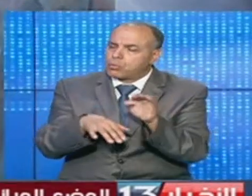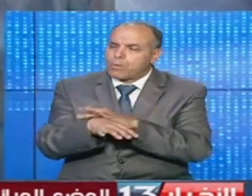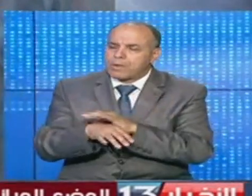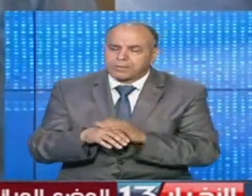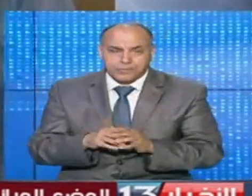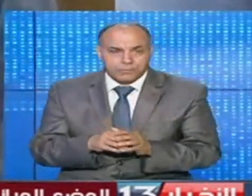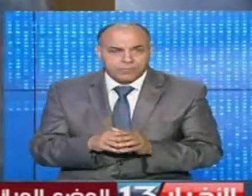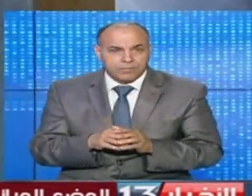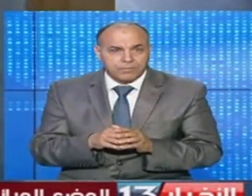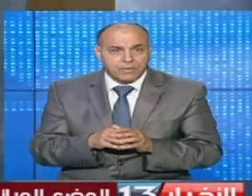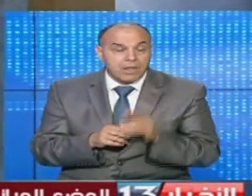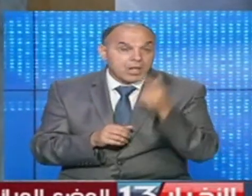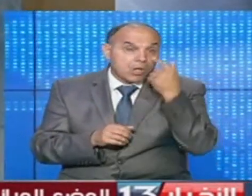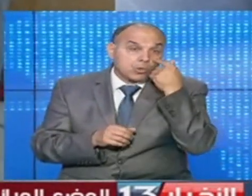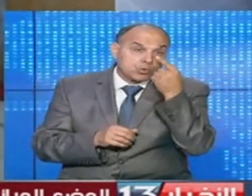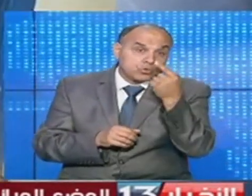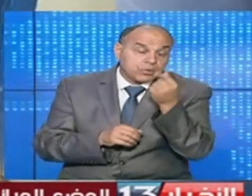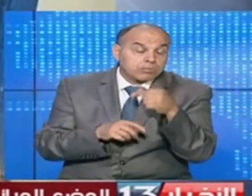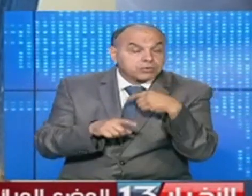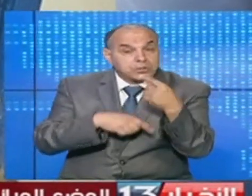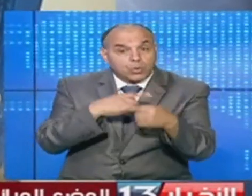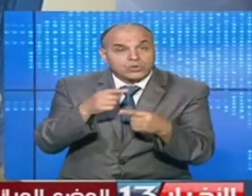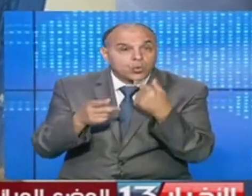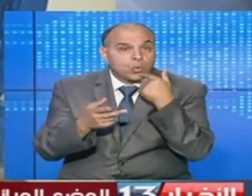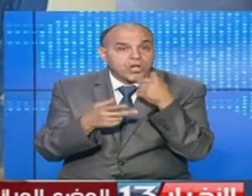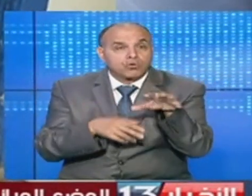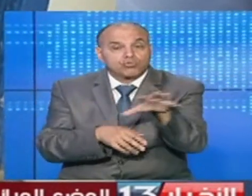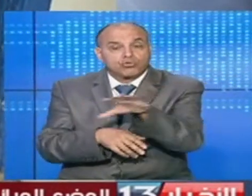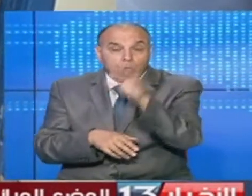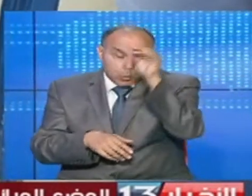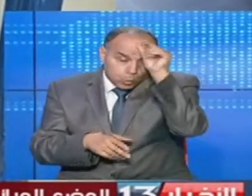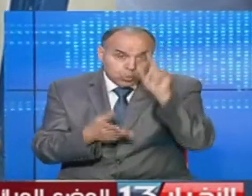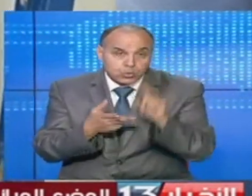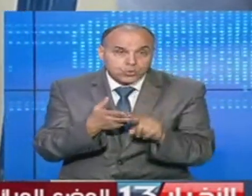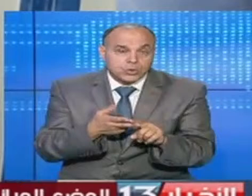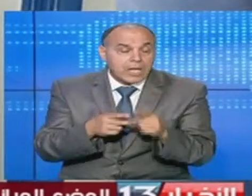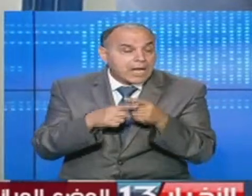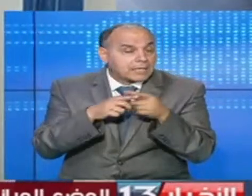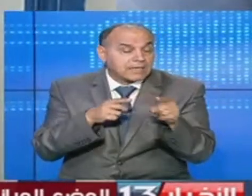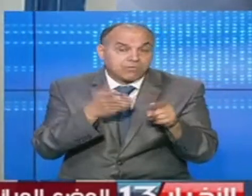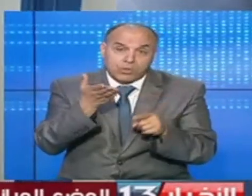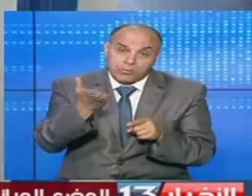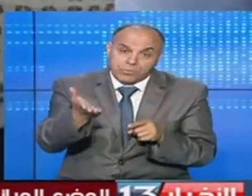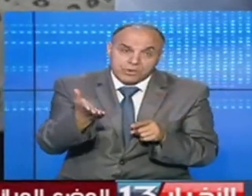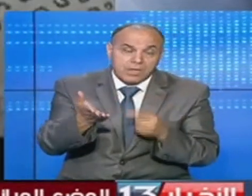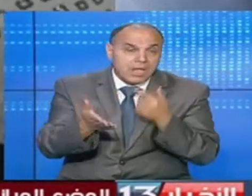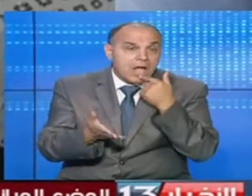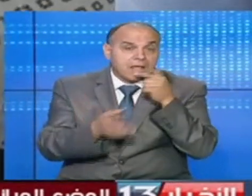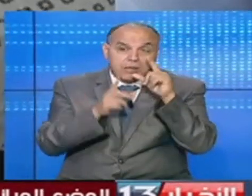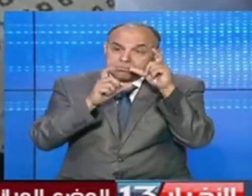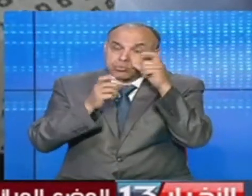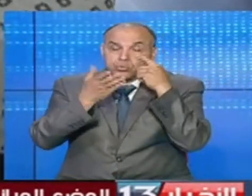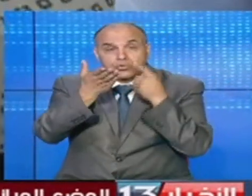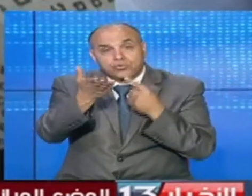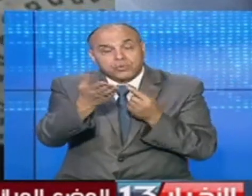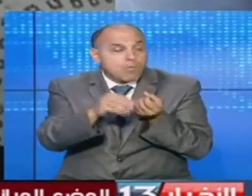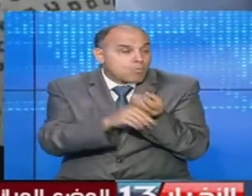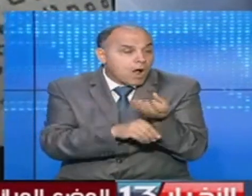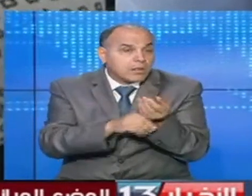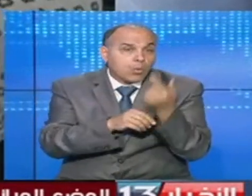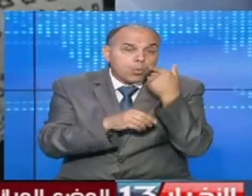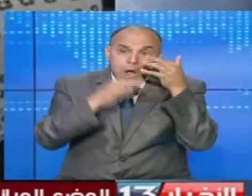قتامه المشهد تتواصل اذن في جهات البلاد على اختلافها تنقلها صوره والمعطيات